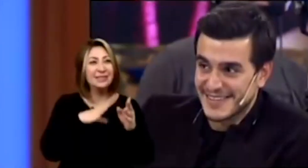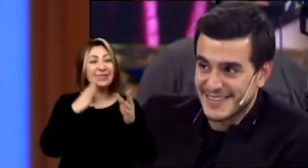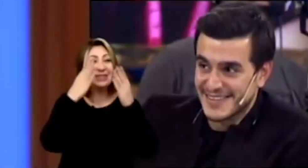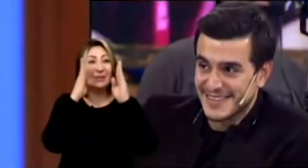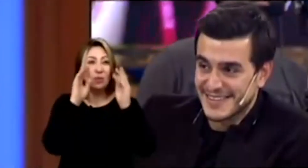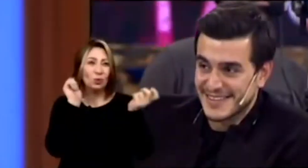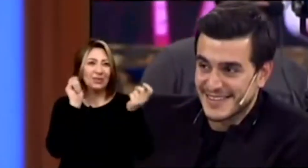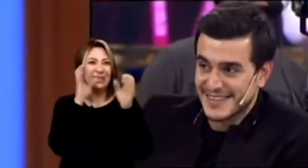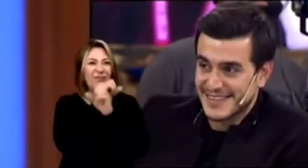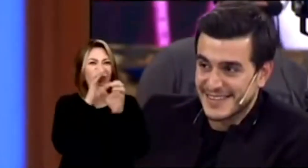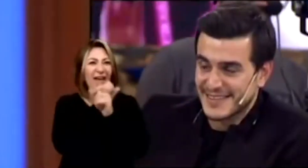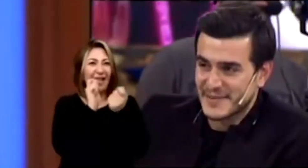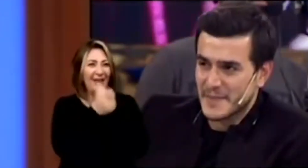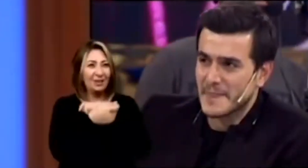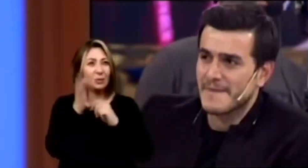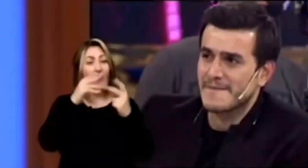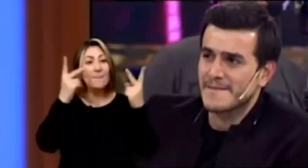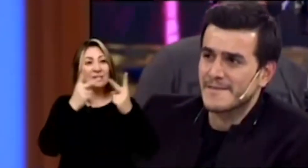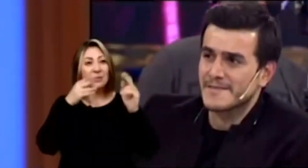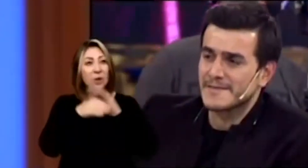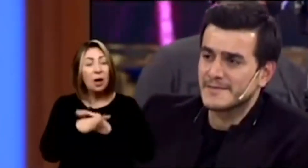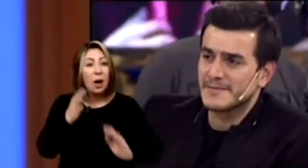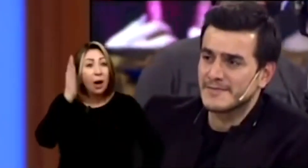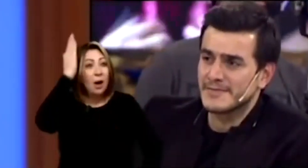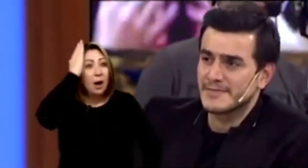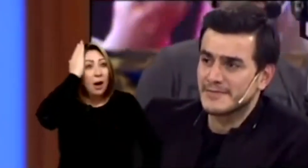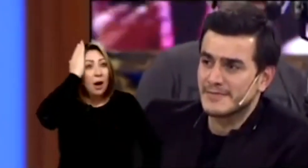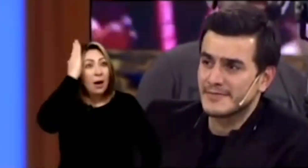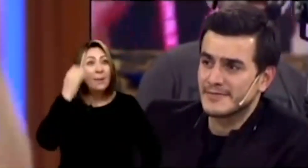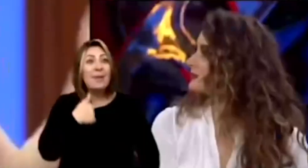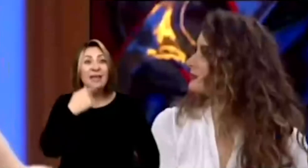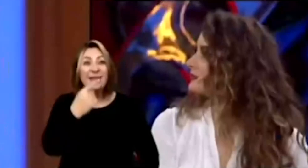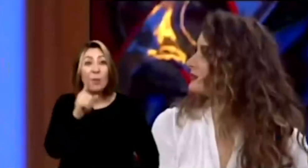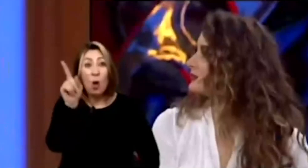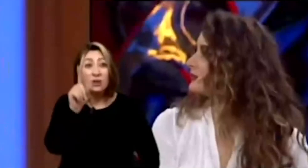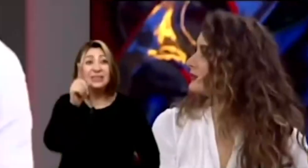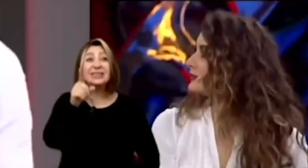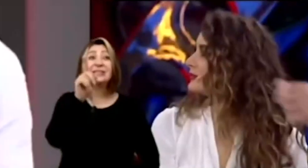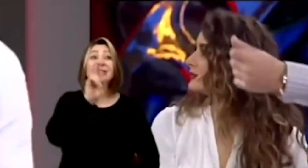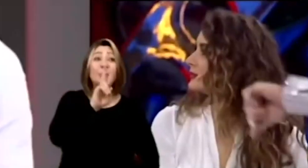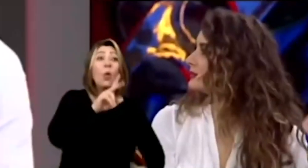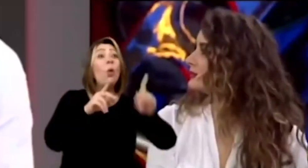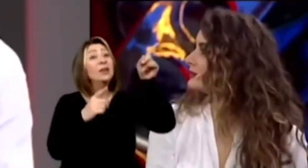Şifre geldi. Ondan sonra mesajlara giriyorum. Bir bakıyorum ben diyeyim 10, siz diyeyim 20, Yasin desin 100.